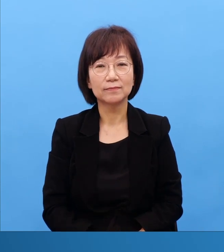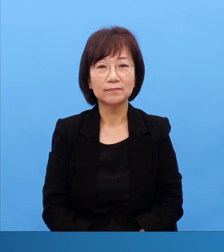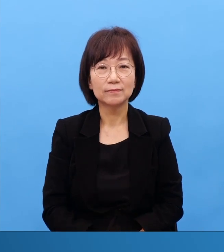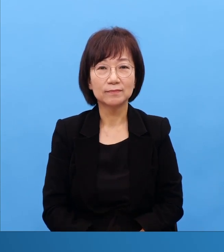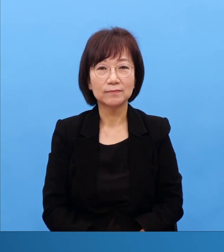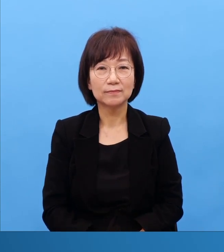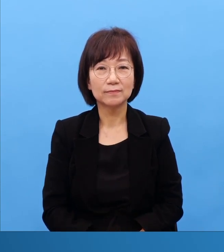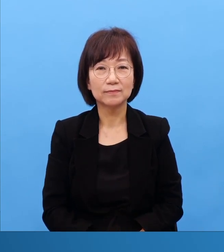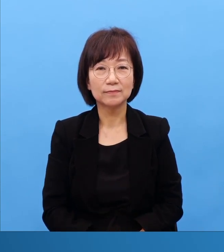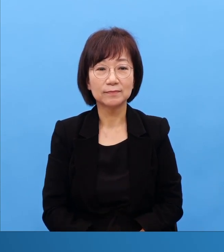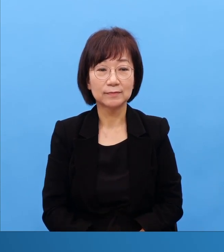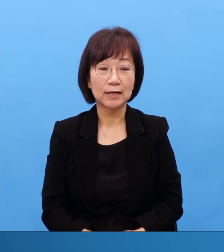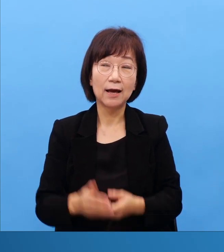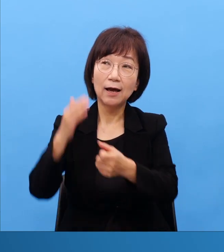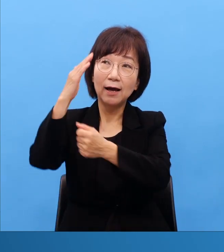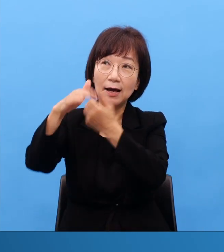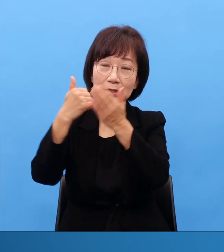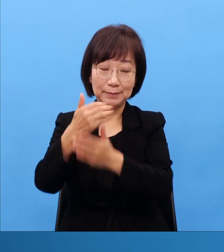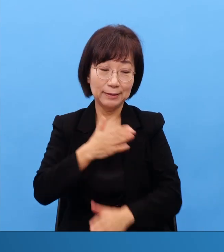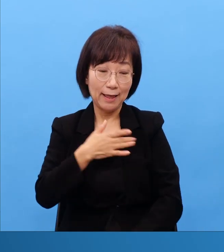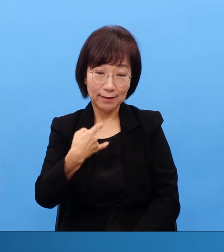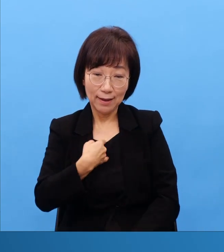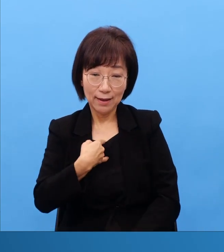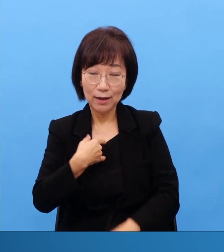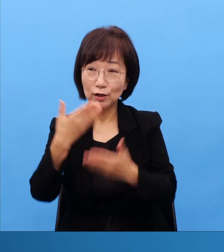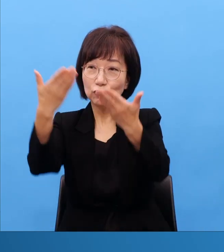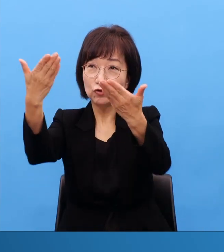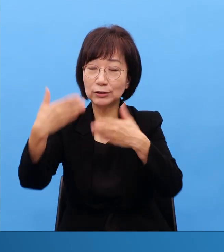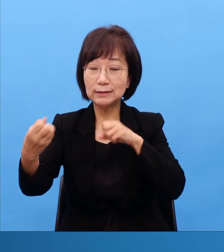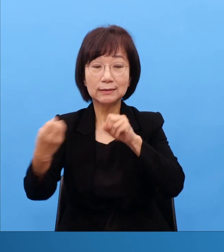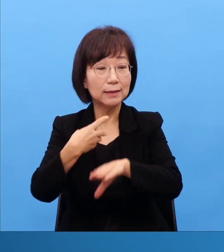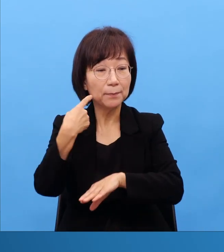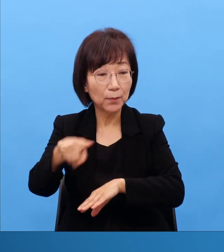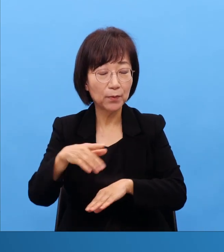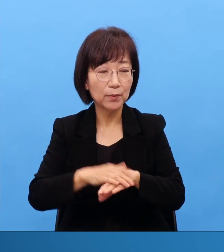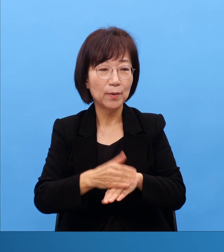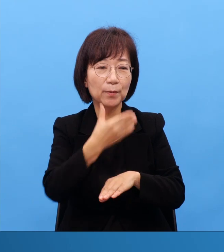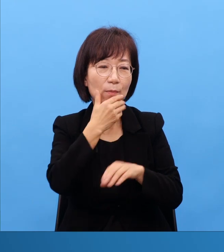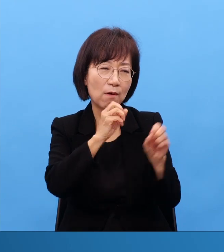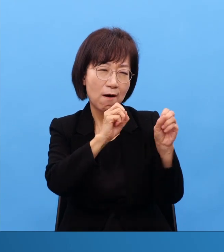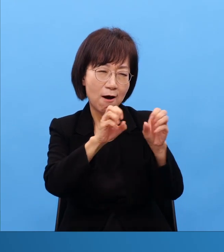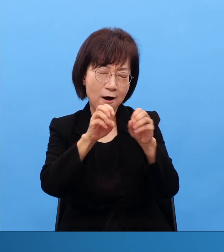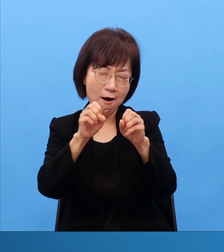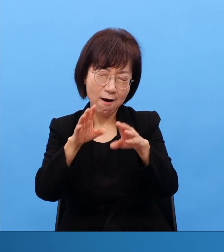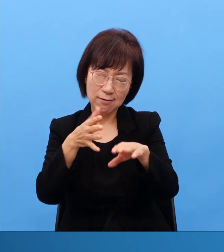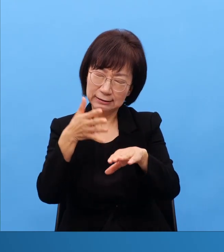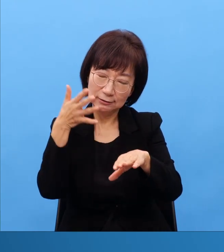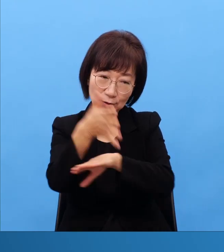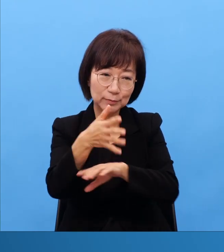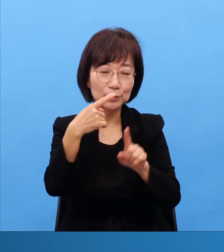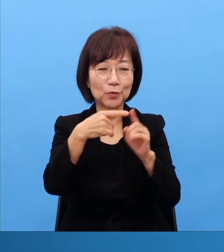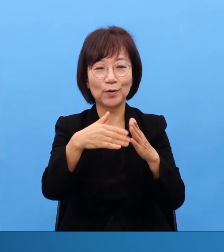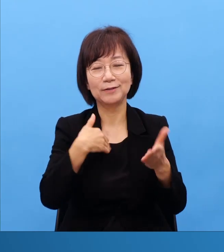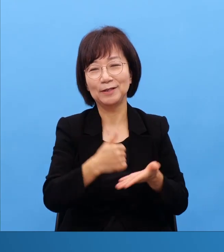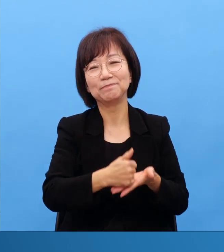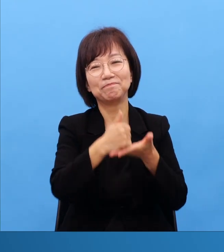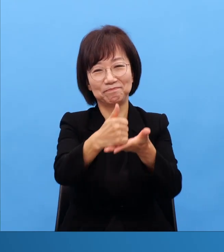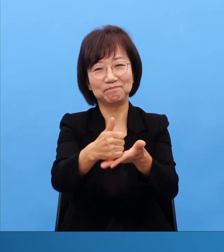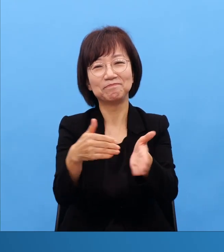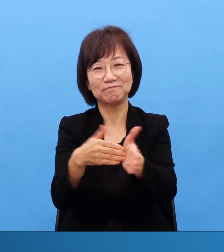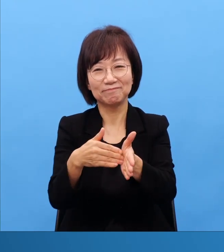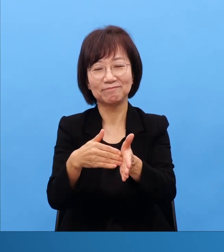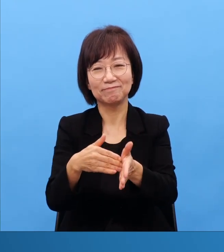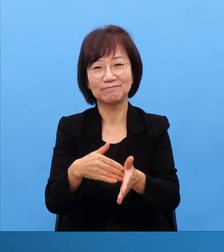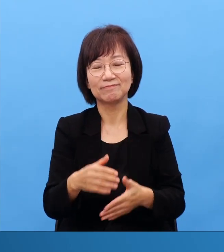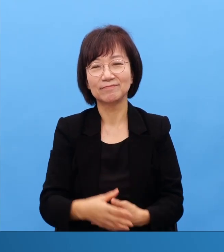저는 하나님 그 응답 주셨어요. There are far more renowned individuals than me. That's a separate matter. God gave me that answer. 자, 오늘 길게 말할 시간이